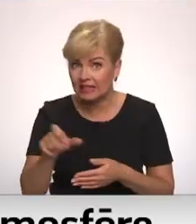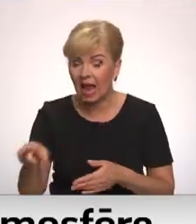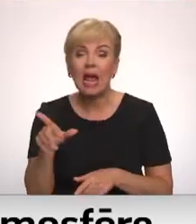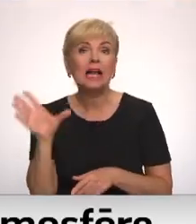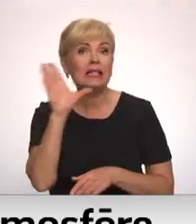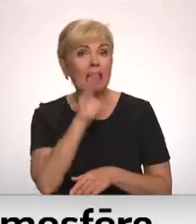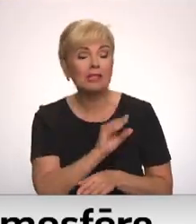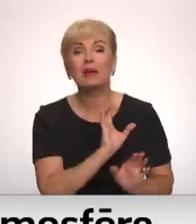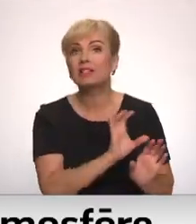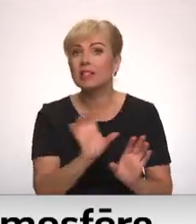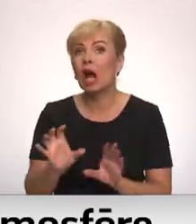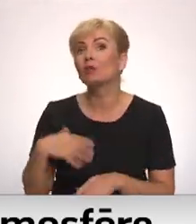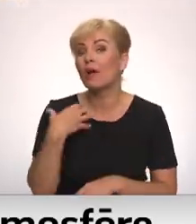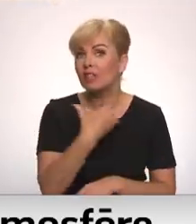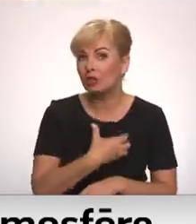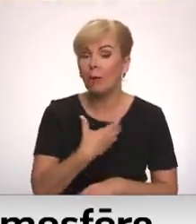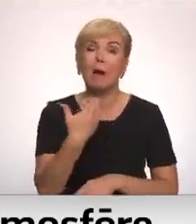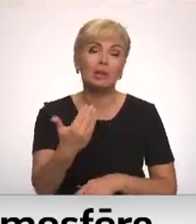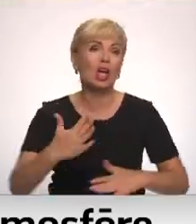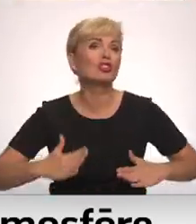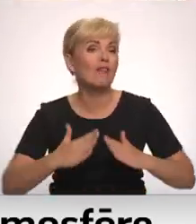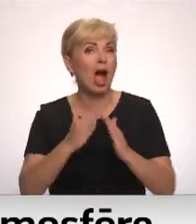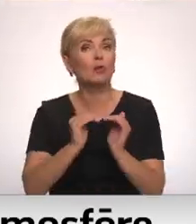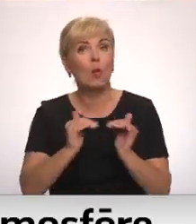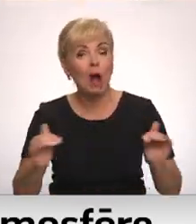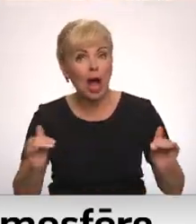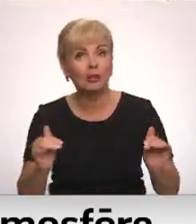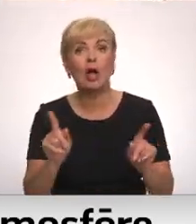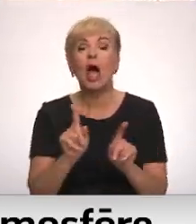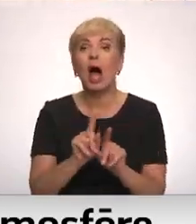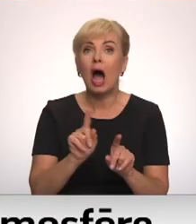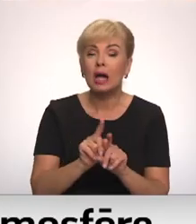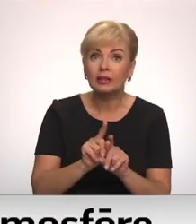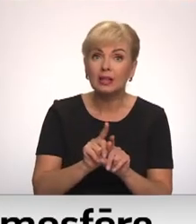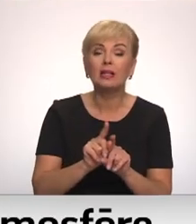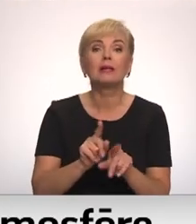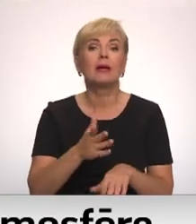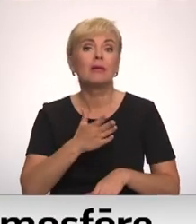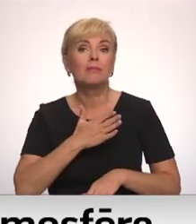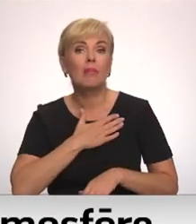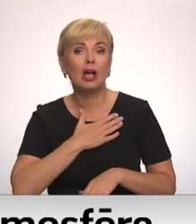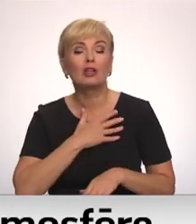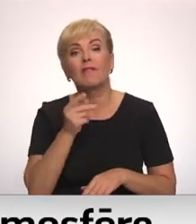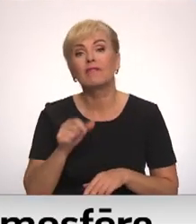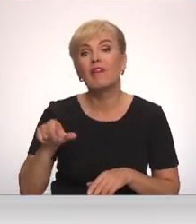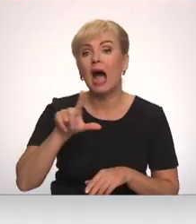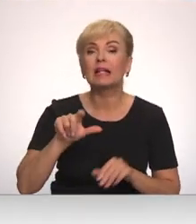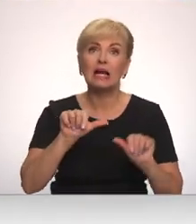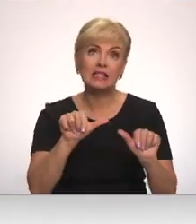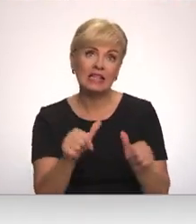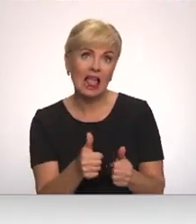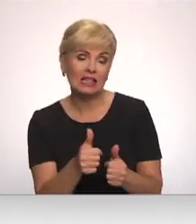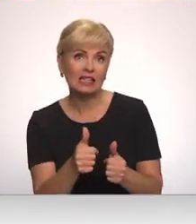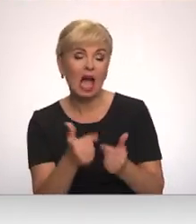gan sagādāt visu nepieciešamo svētku galdam, gan pirtī, gan sev pašam. Vairāk stilizēti būs pasaukums,